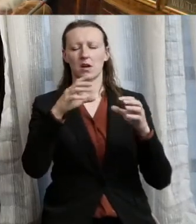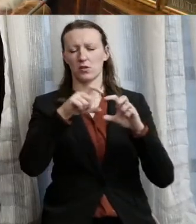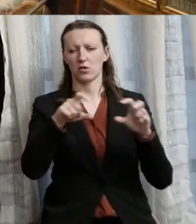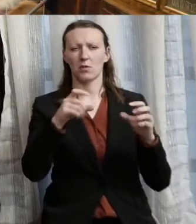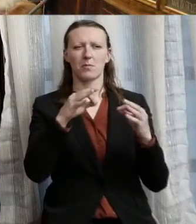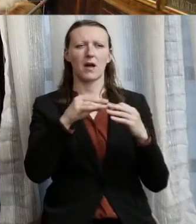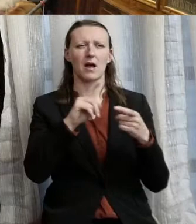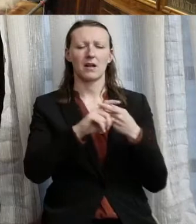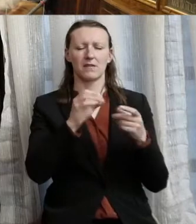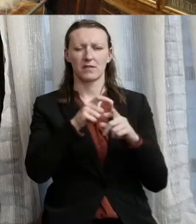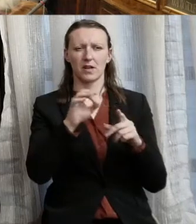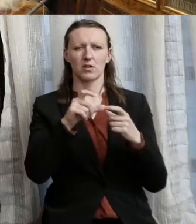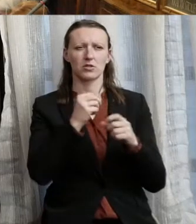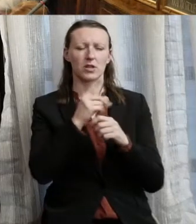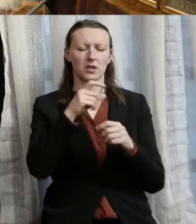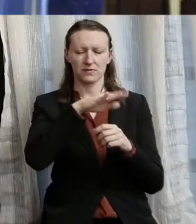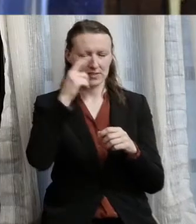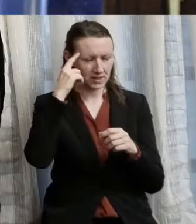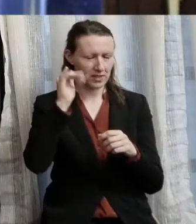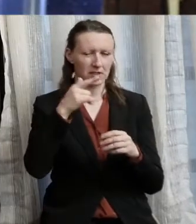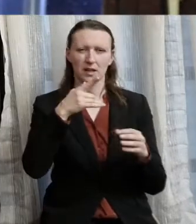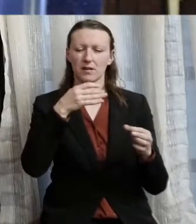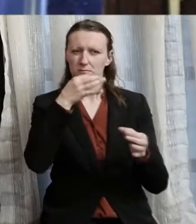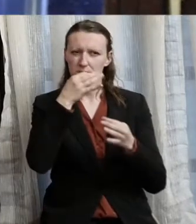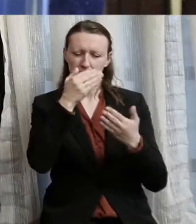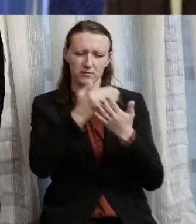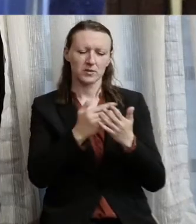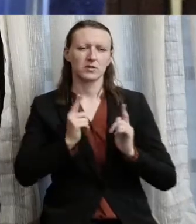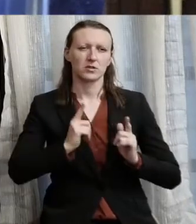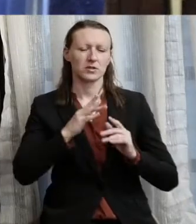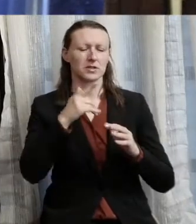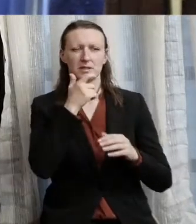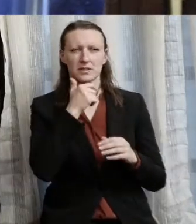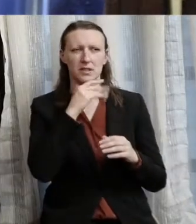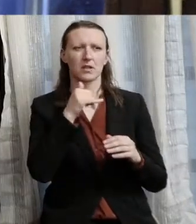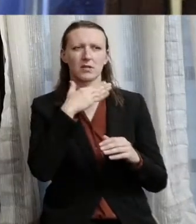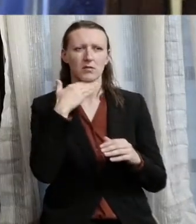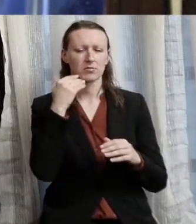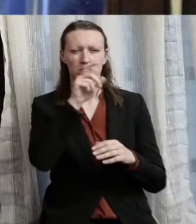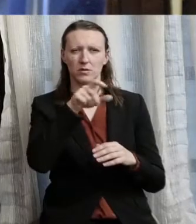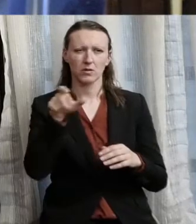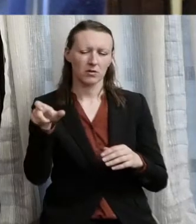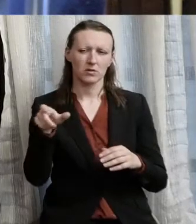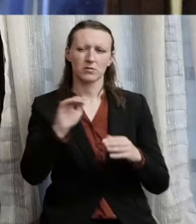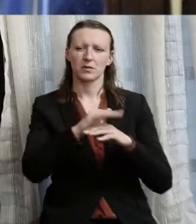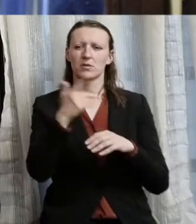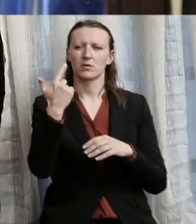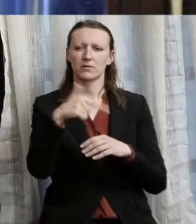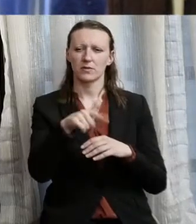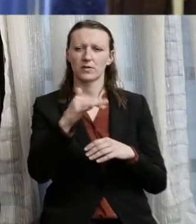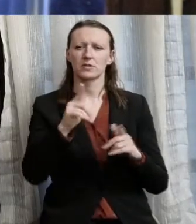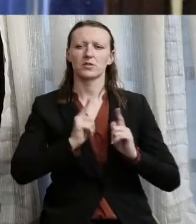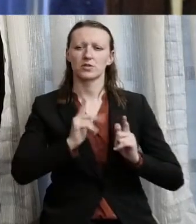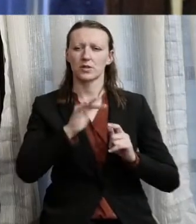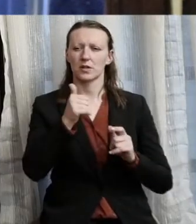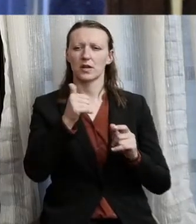Alfredo Štiglić. I sami znate da je na listi čekanja za domov za starije jako puno osoba, preko 2000, da se